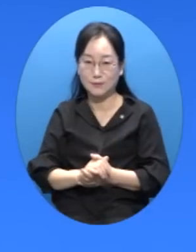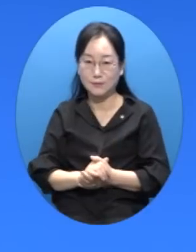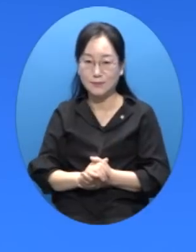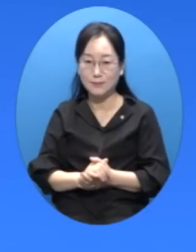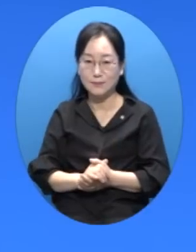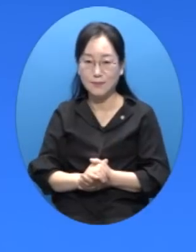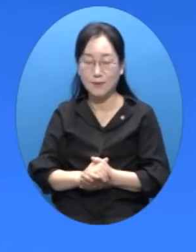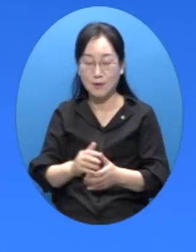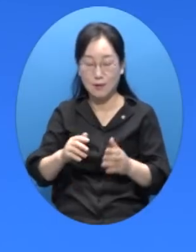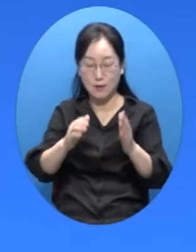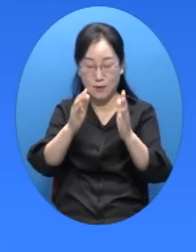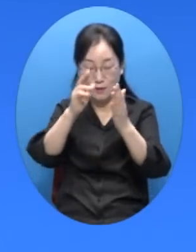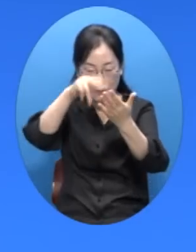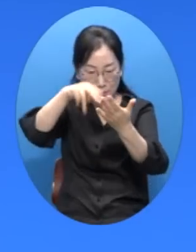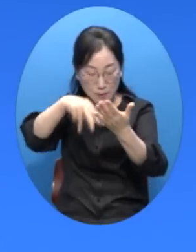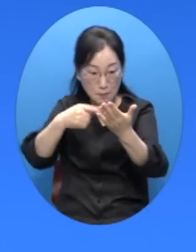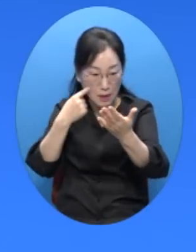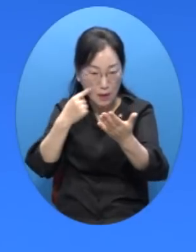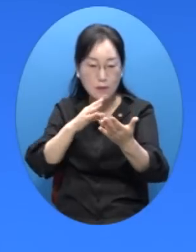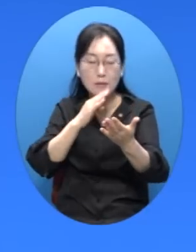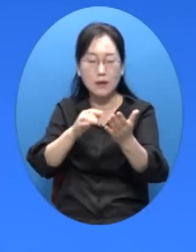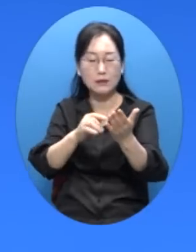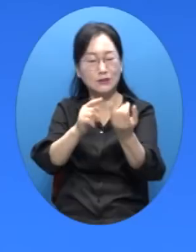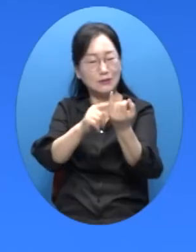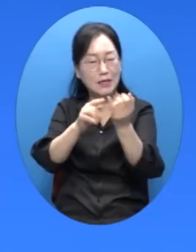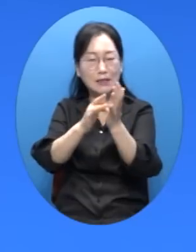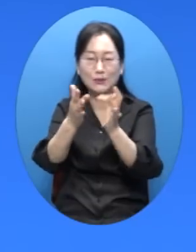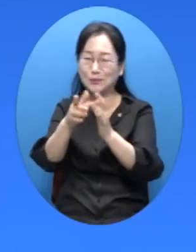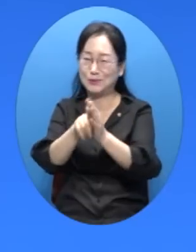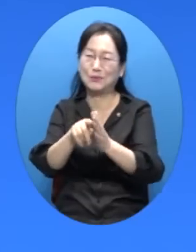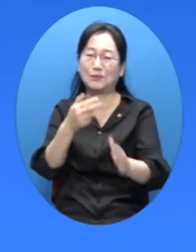제가 처음부터까지 다 읽어봤는데 예수를 믿지는 않는 것 같아요.